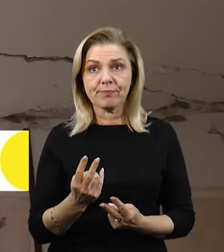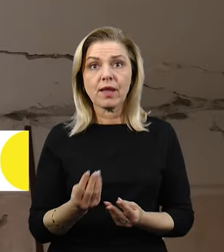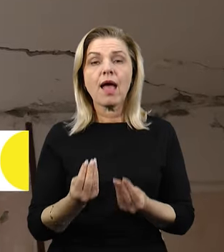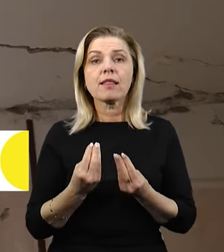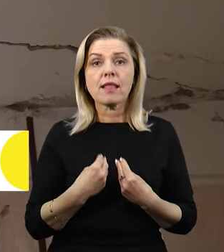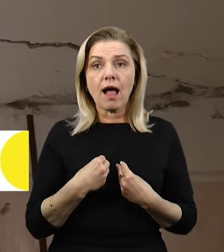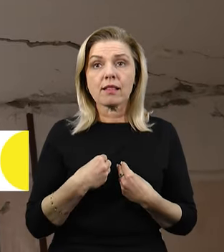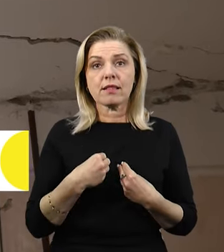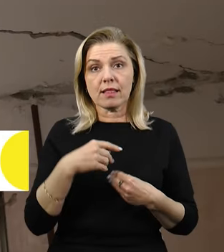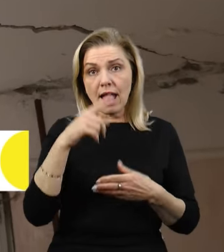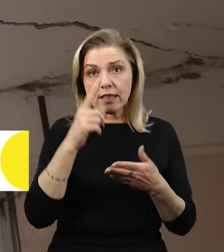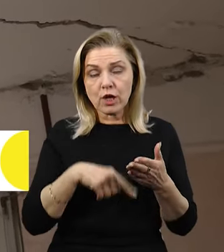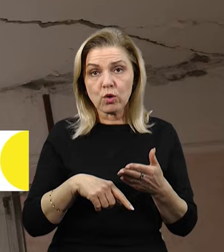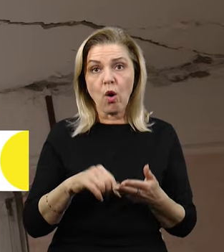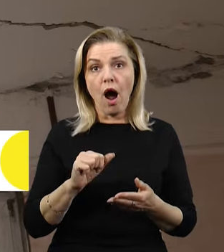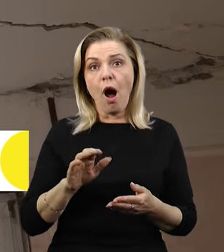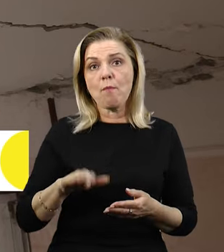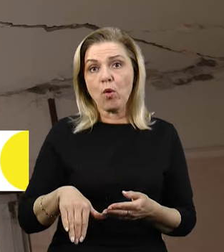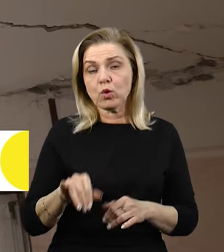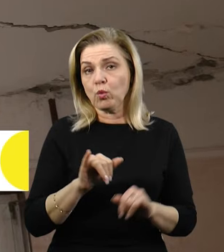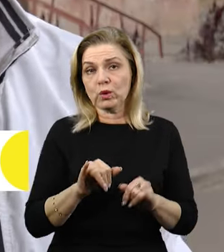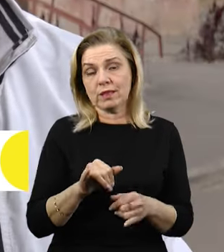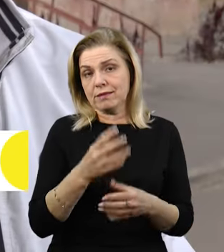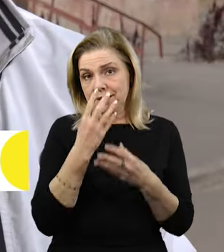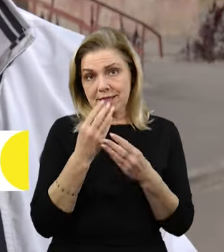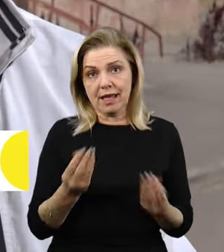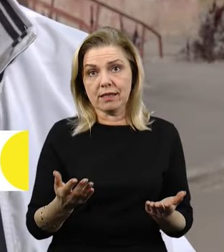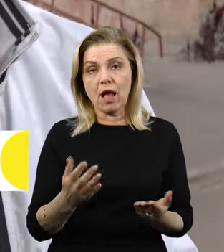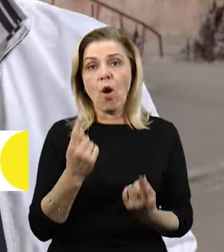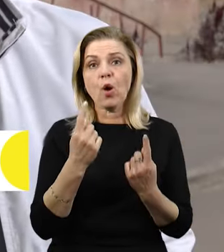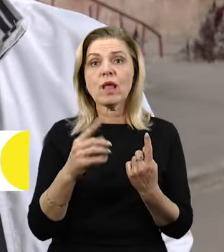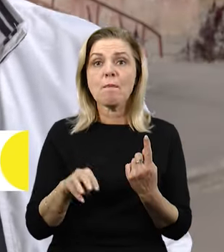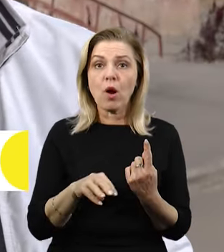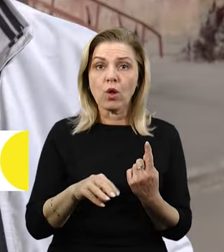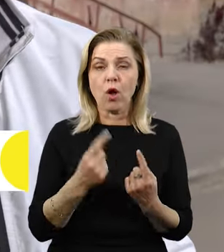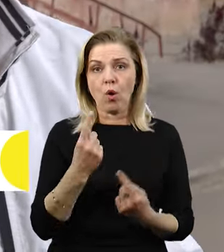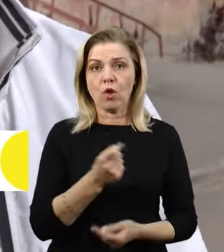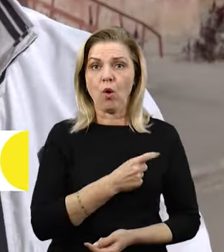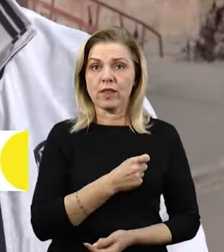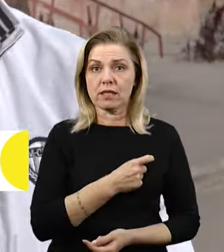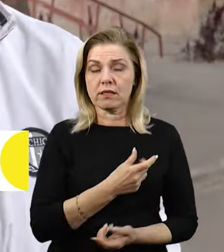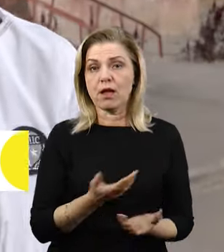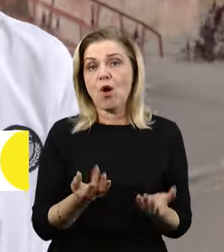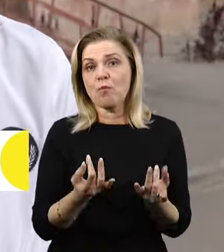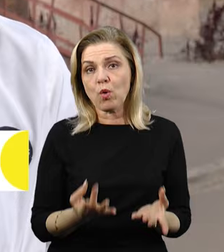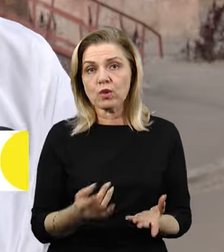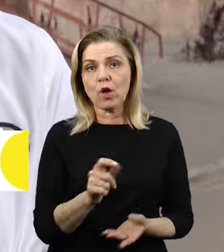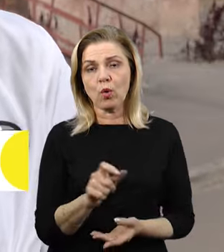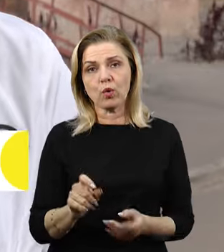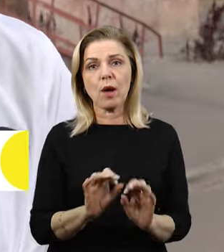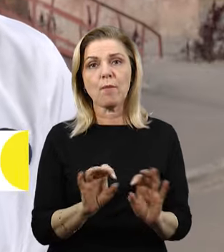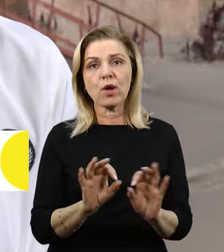надію. Ну, тоді експерти кудись зникли. Наші миколаївські, один був одеський. Видно, просто людям пояснили, що